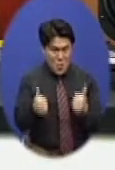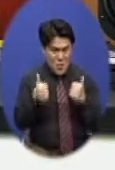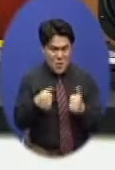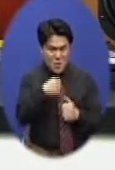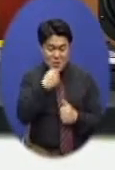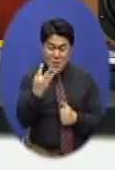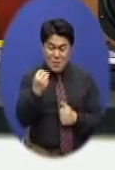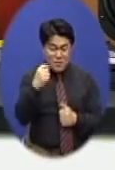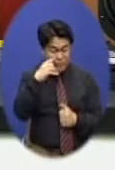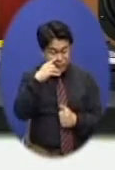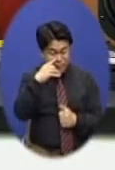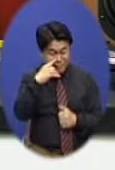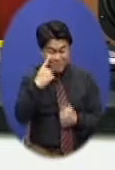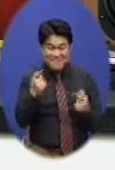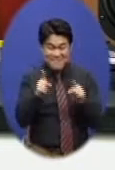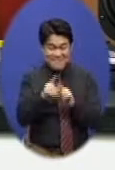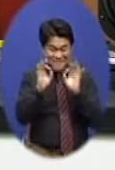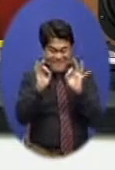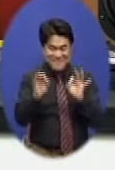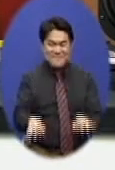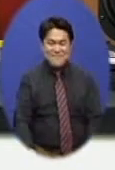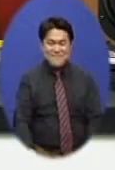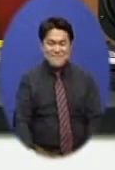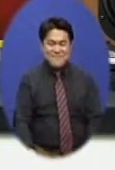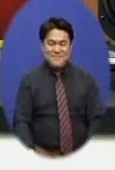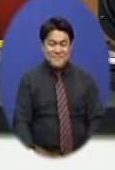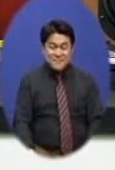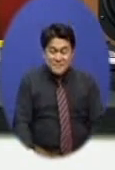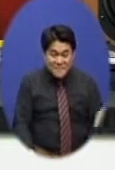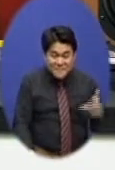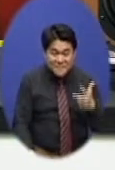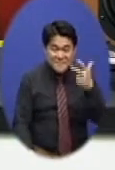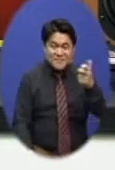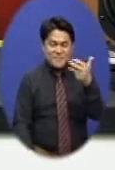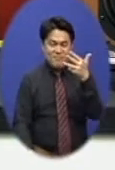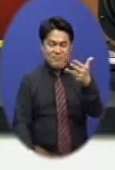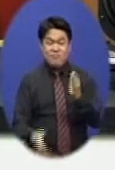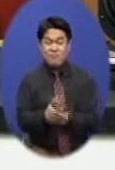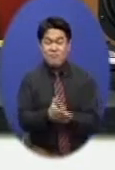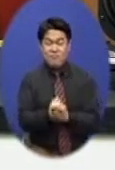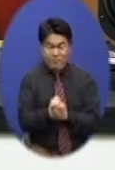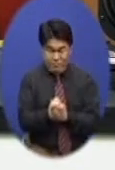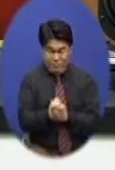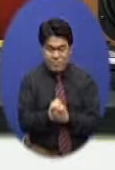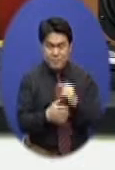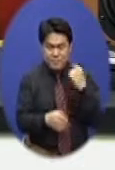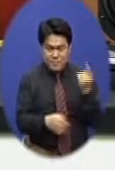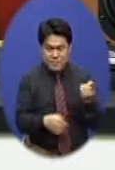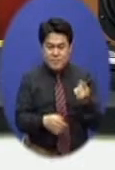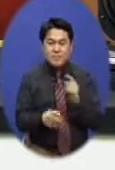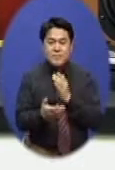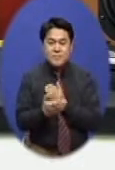점수가 얼마나 모아졌는지 함께 볼까요? 네, 보여주세요. 네, 네 78표 이렇게 나왔습니다. 자, 계속해서